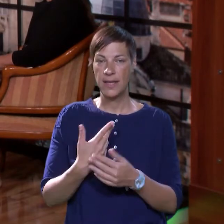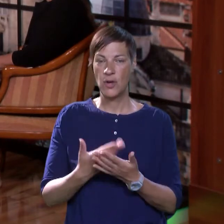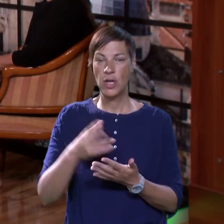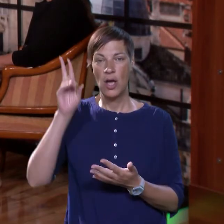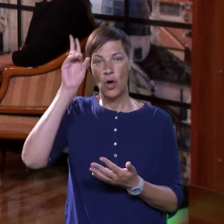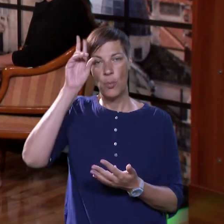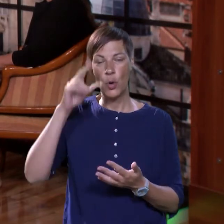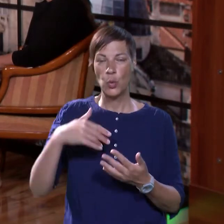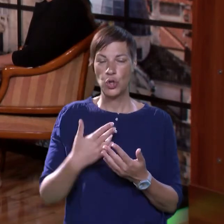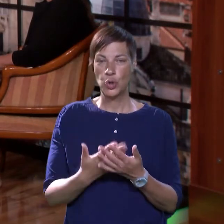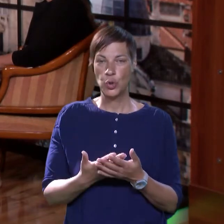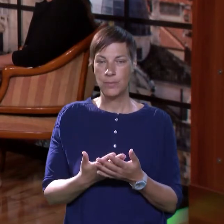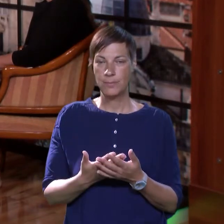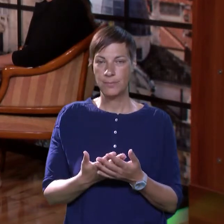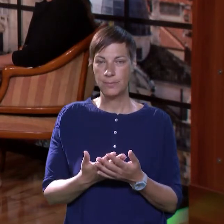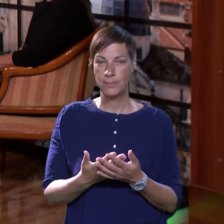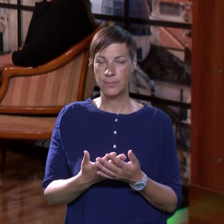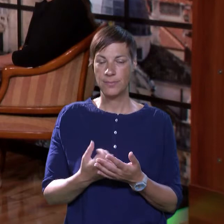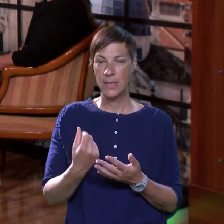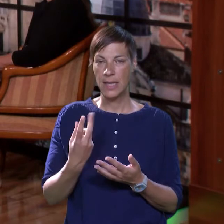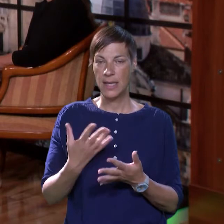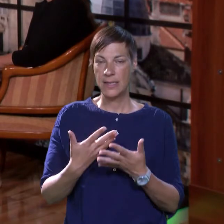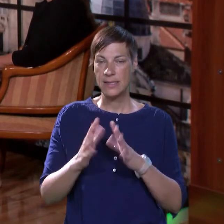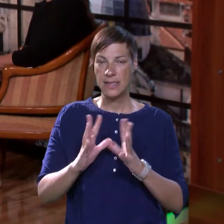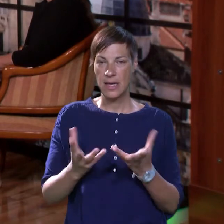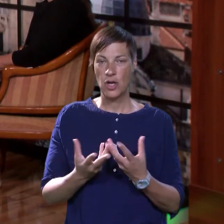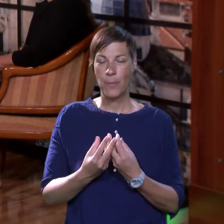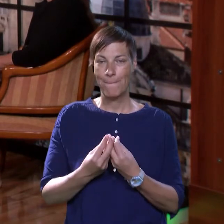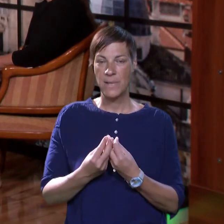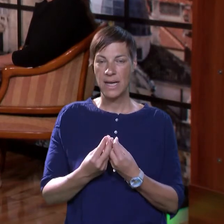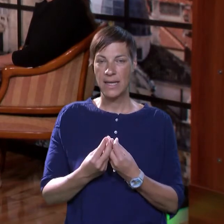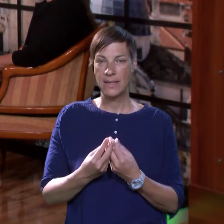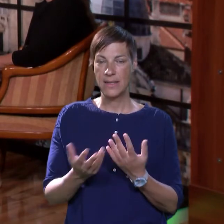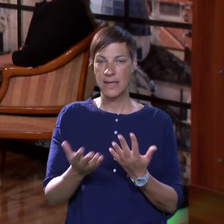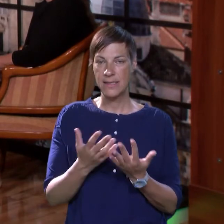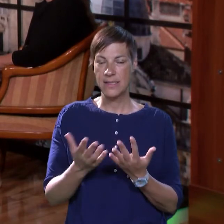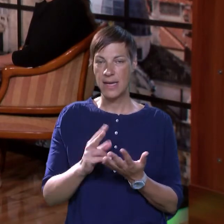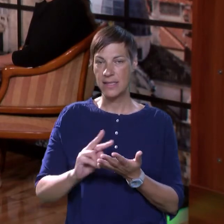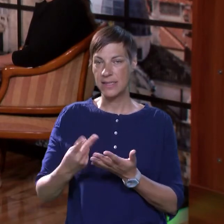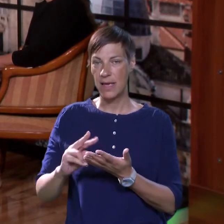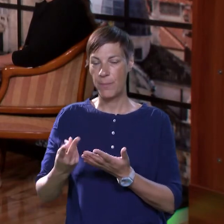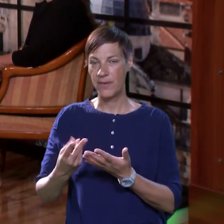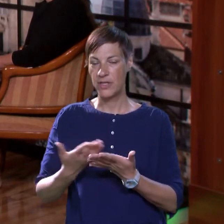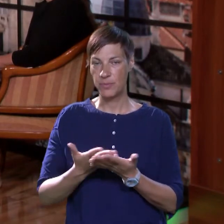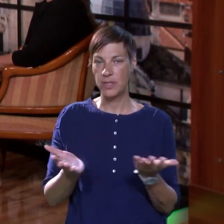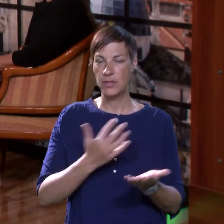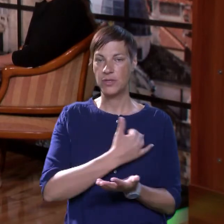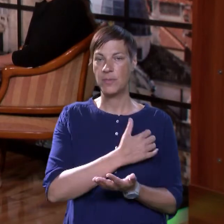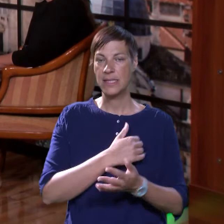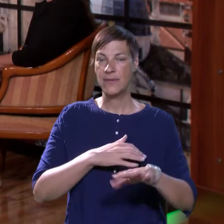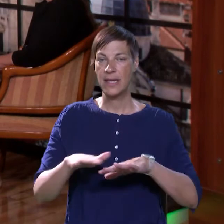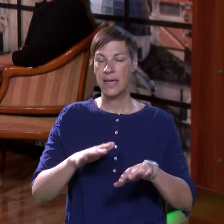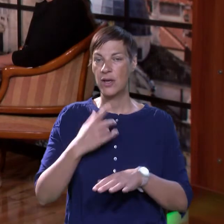u stvari omogućuju, kad se kompletno stranica prevede, ona će biti dostupna svim